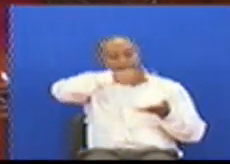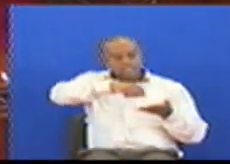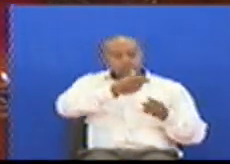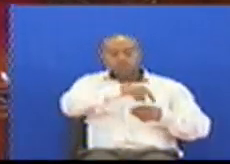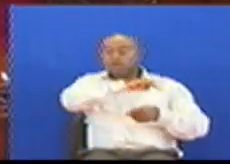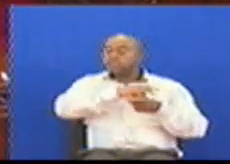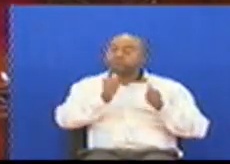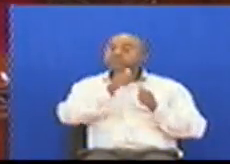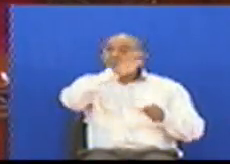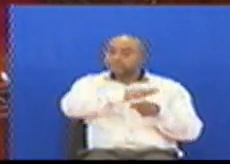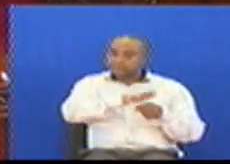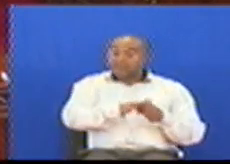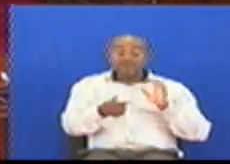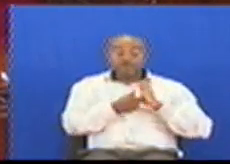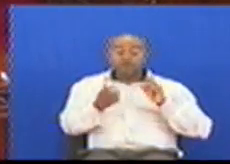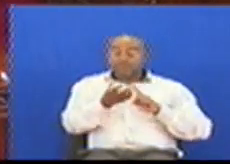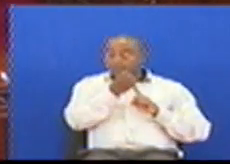kwenye mapato yanayochangiwa serikalini